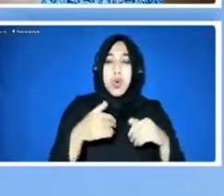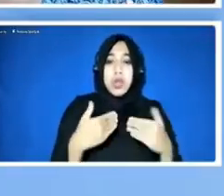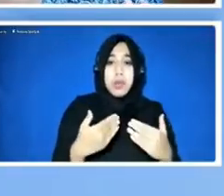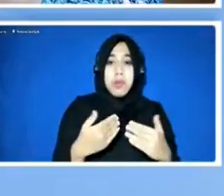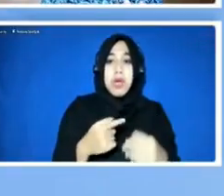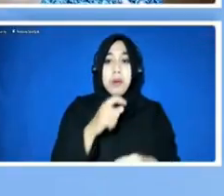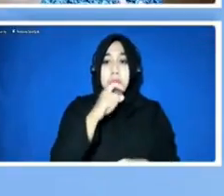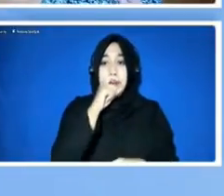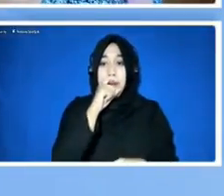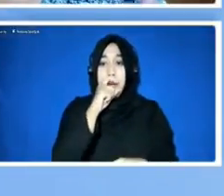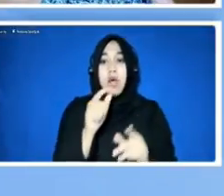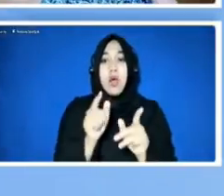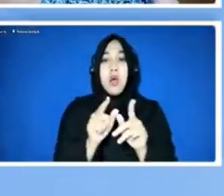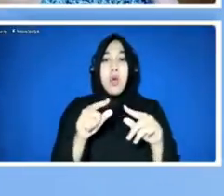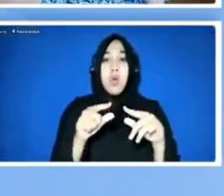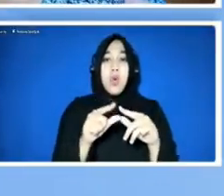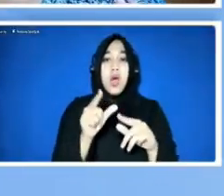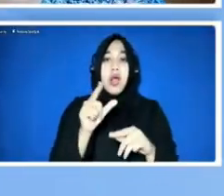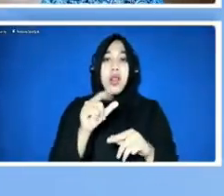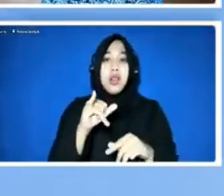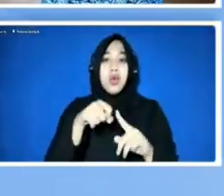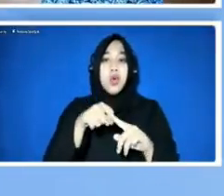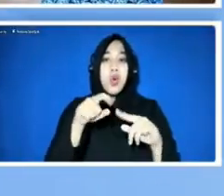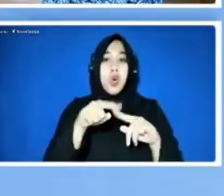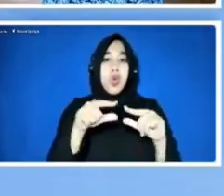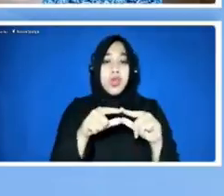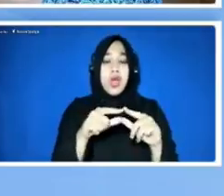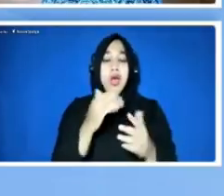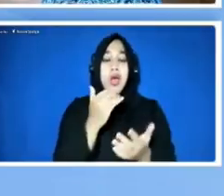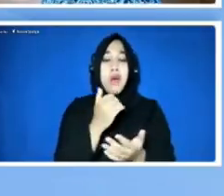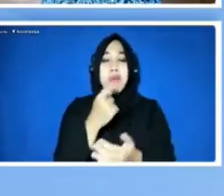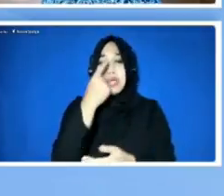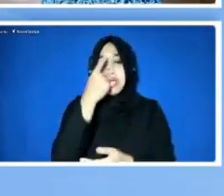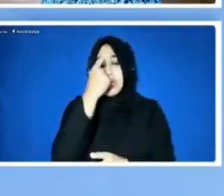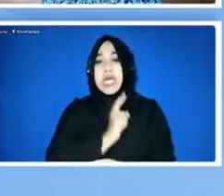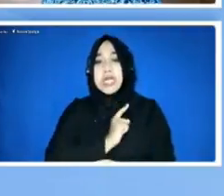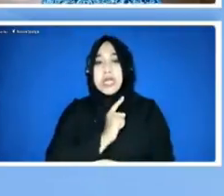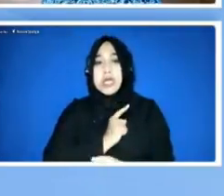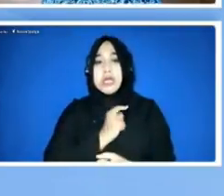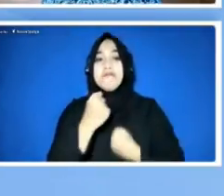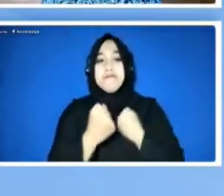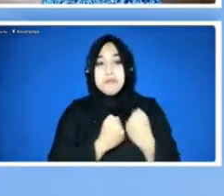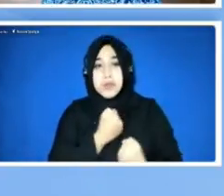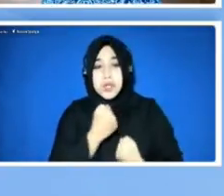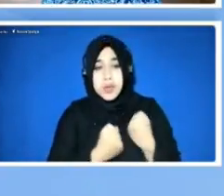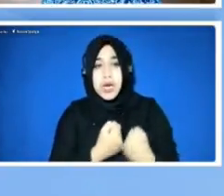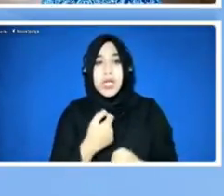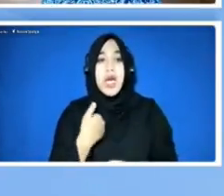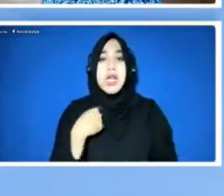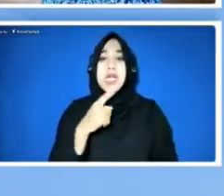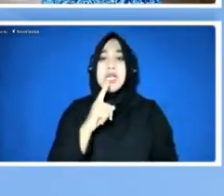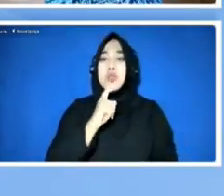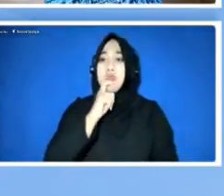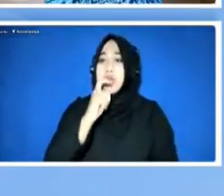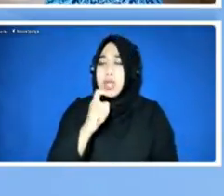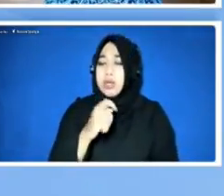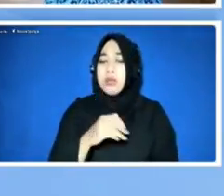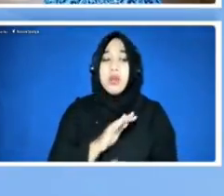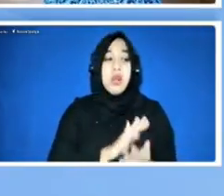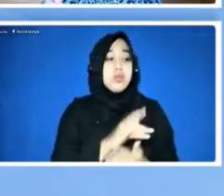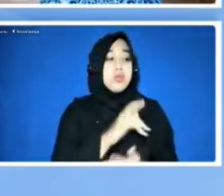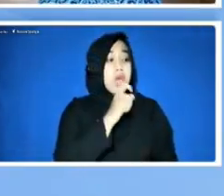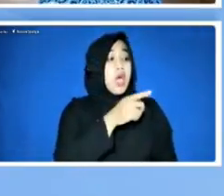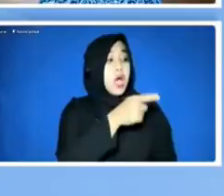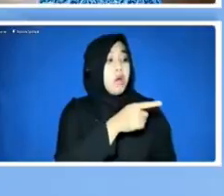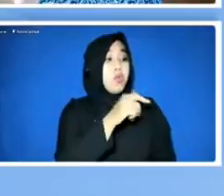Wali Kota Kang Bima bisa sedikit optimis ya mengenai ini. Jadi ada satu pertanyaan di mana kita menanyakan, jika Anda